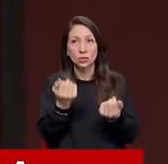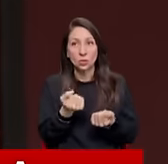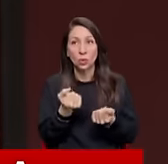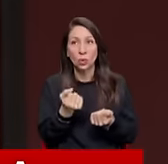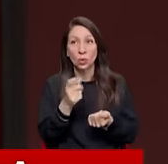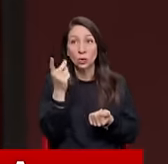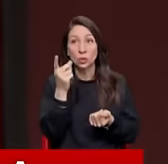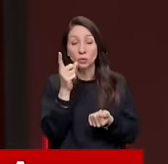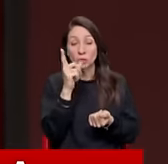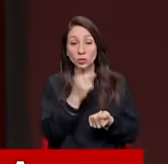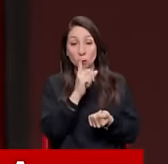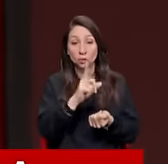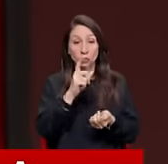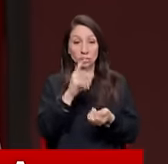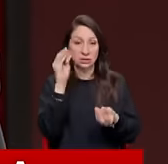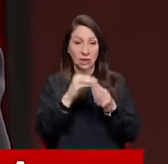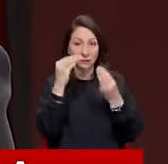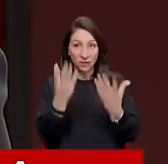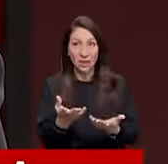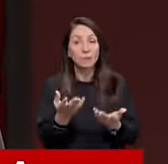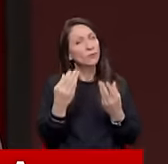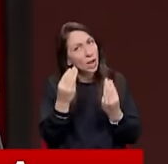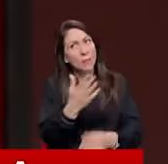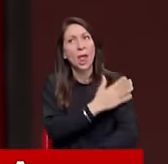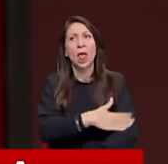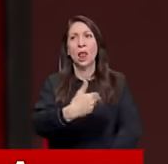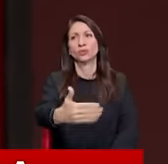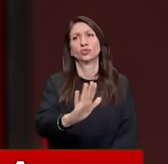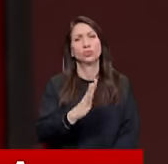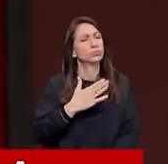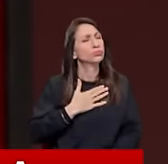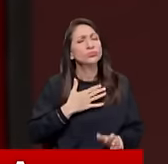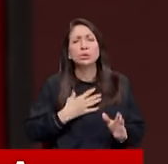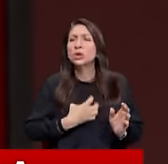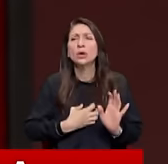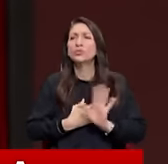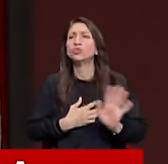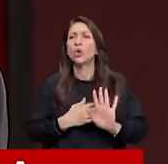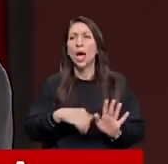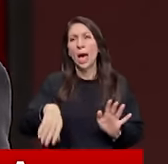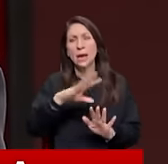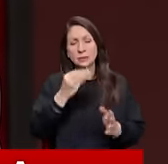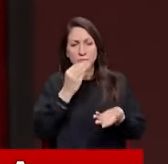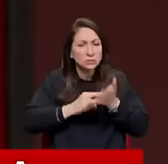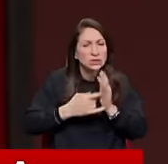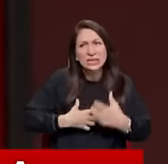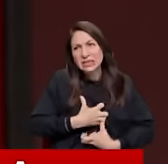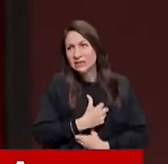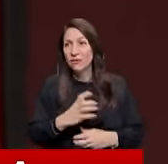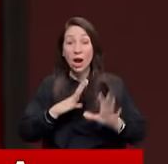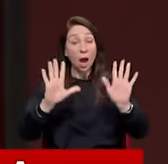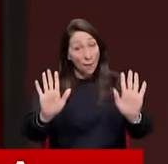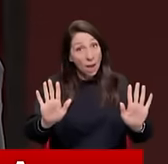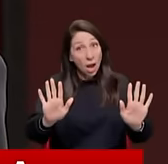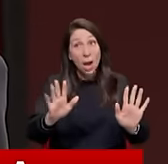alıyorlar. %100 zam verildi. %100 zam verelim, helali hoş olsun, bundan yana hiçbir kaygımız yok çünkü herkes geçim sıkıntısında.